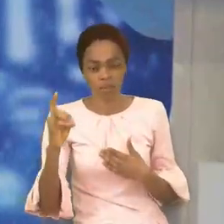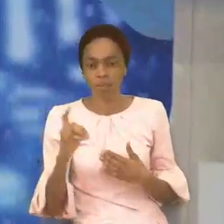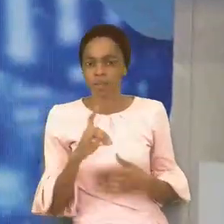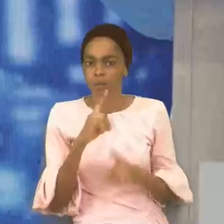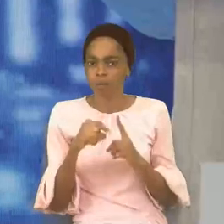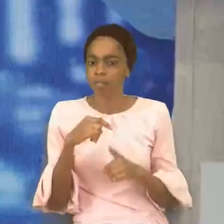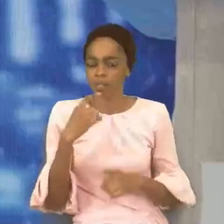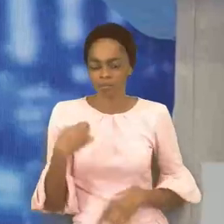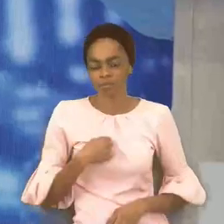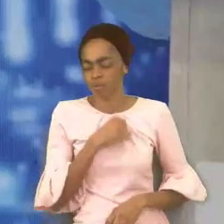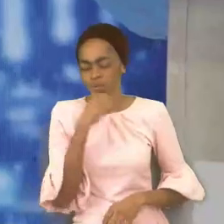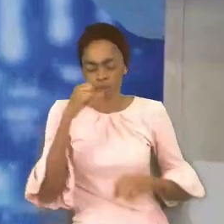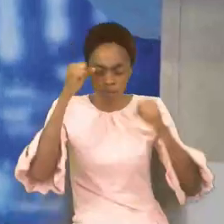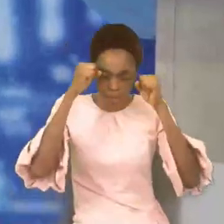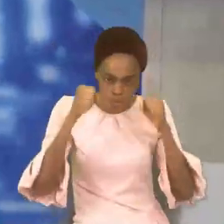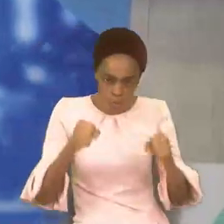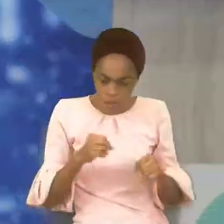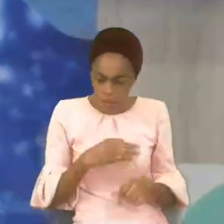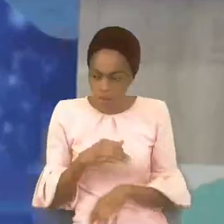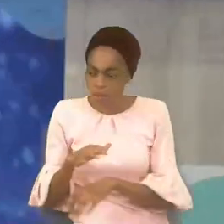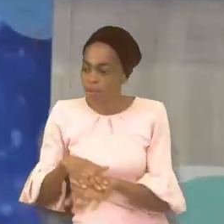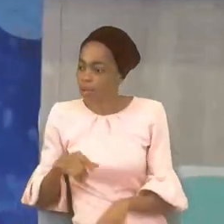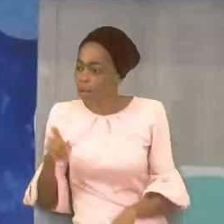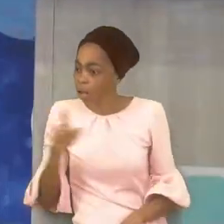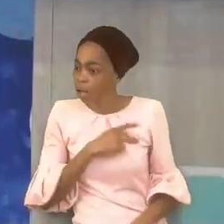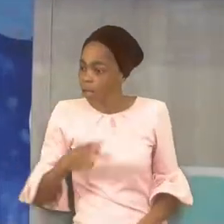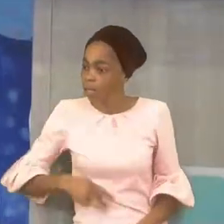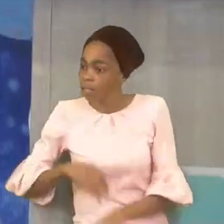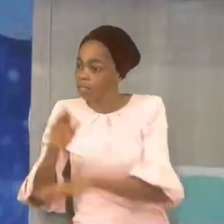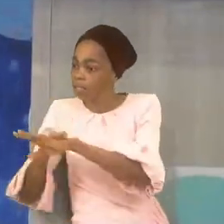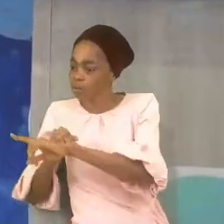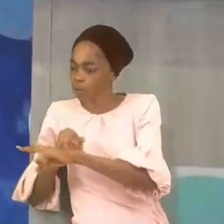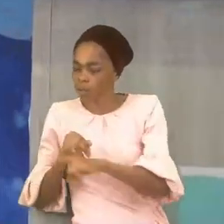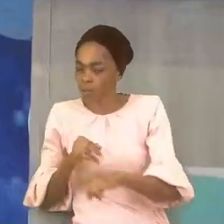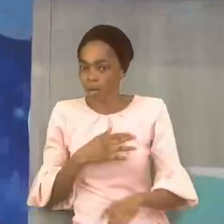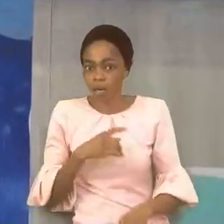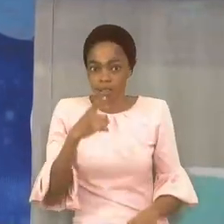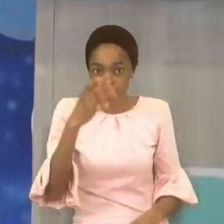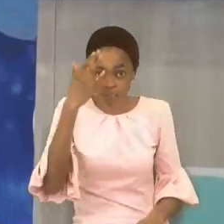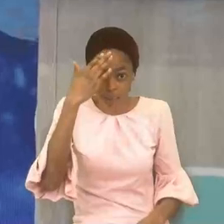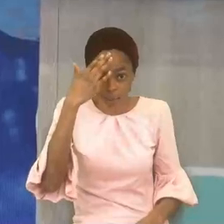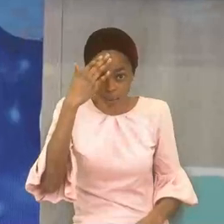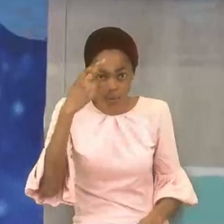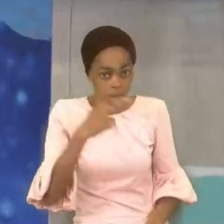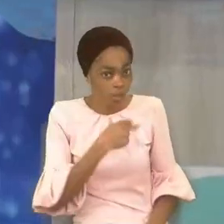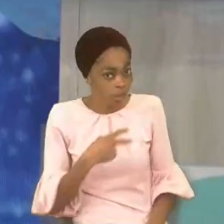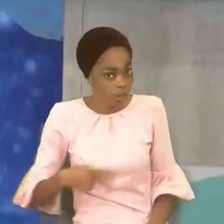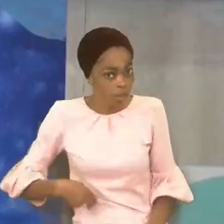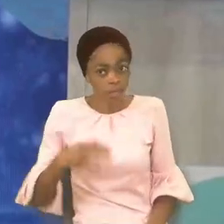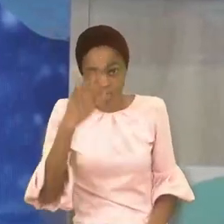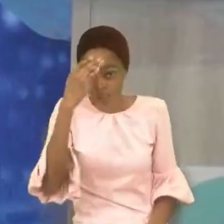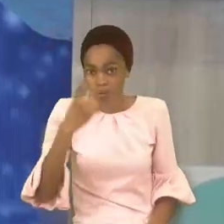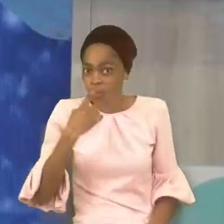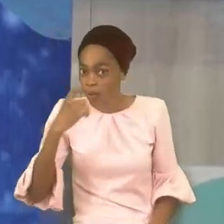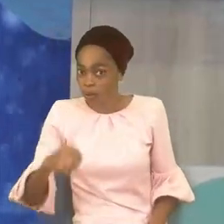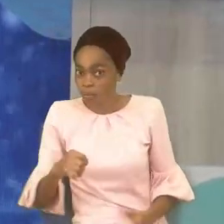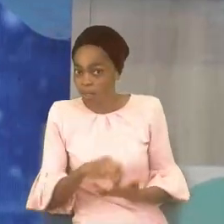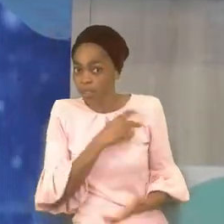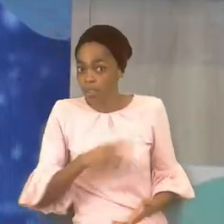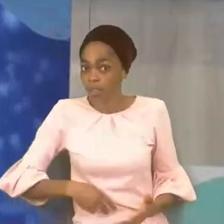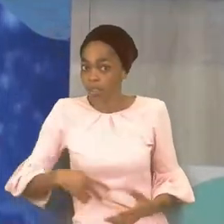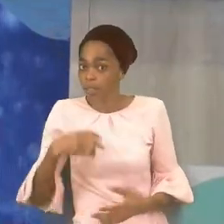prosternerez pas, le roi vous appelle. Ils connaissaient Nebuchadnezzar et connaissaient son décret. Ils savaient